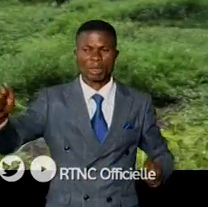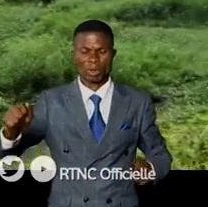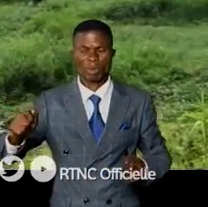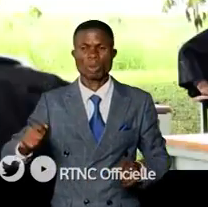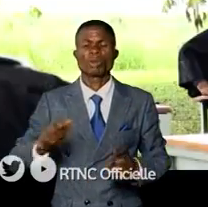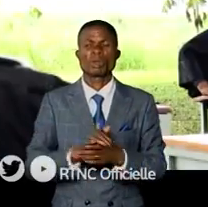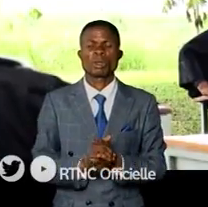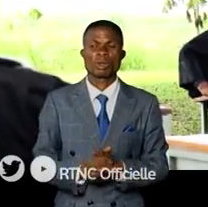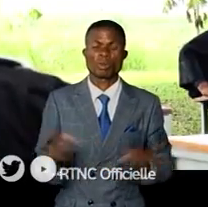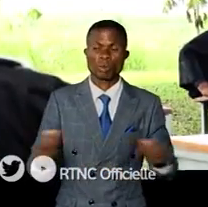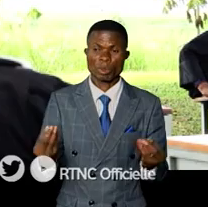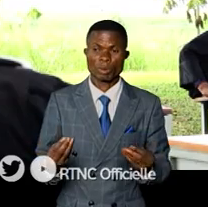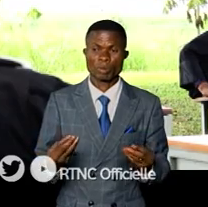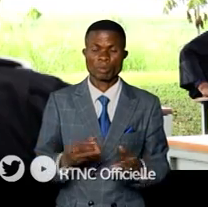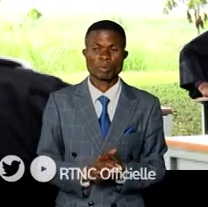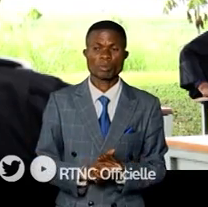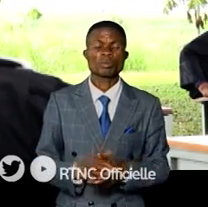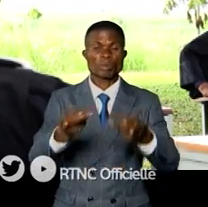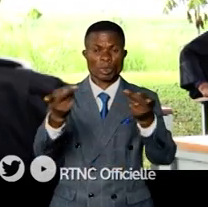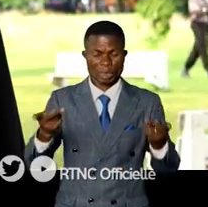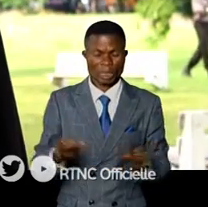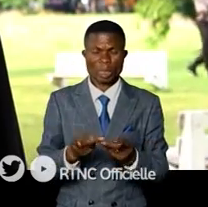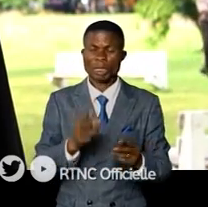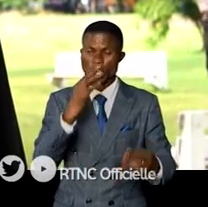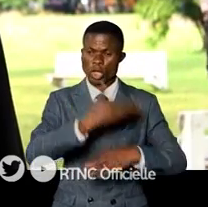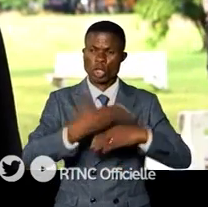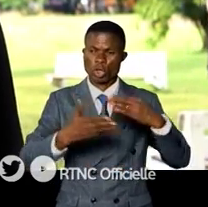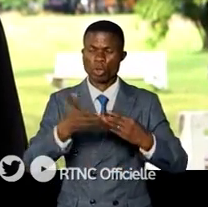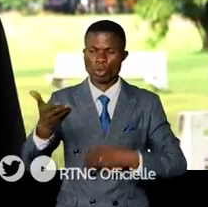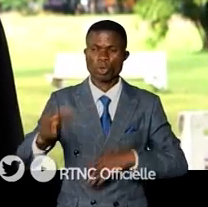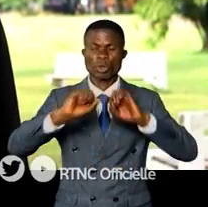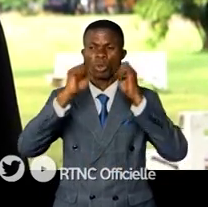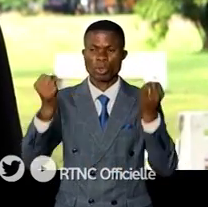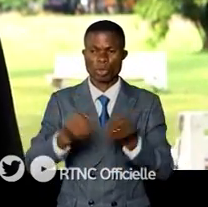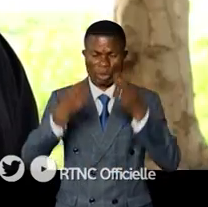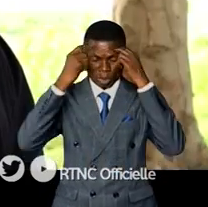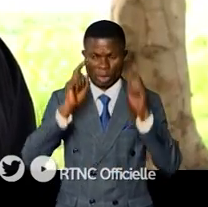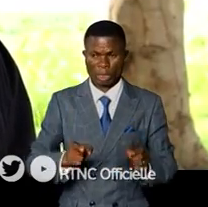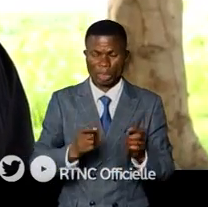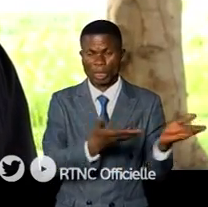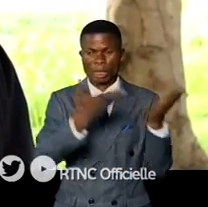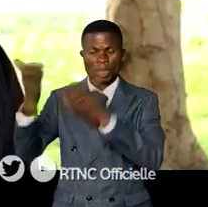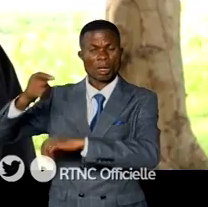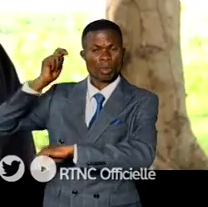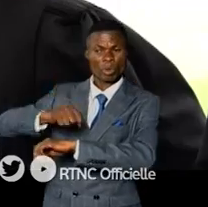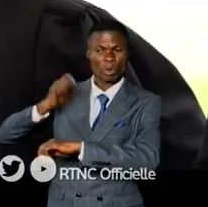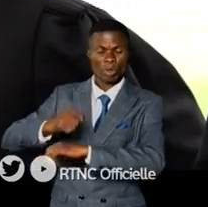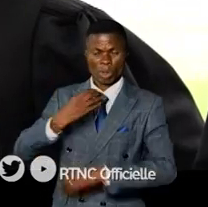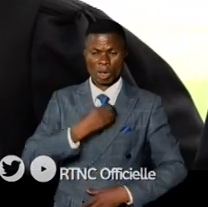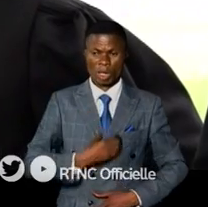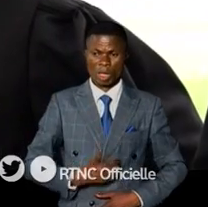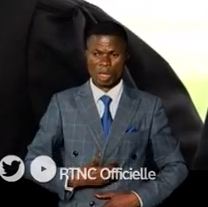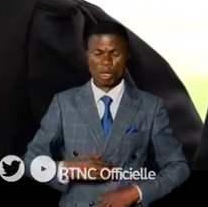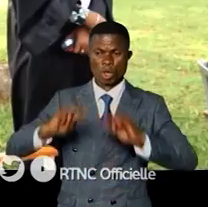ni bornage. Et pourtant, la zone est réputée inconstructible. Elle décide donc de porter l'affaire en justice. Les avocats de la